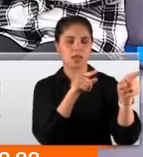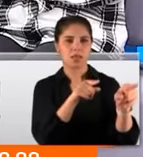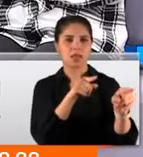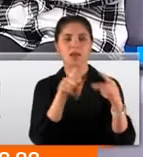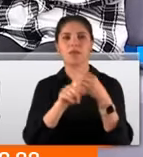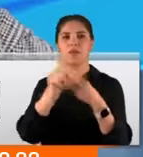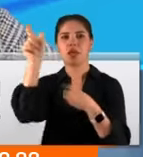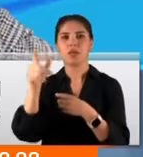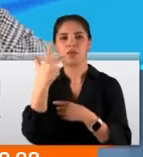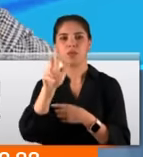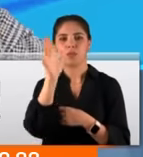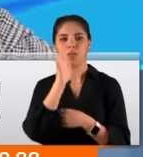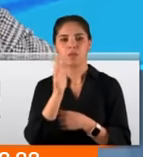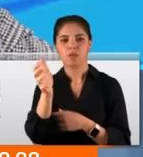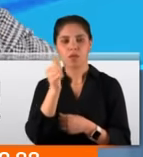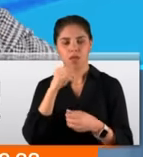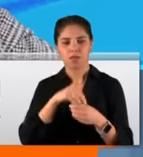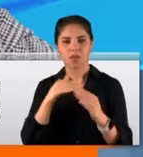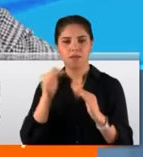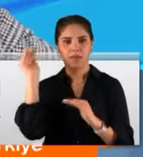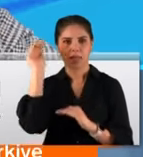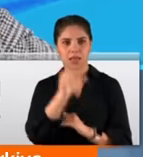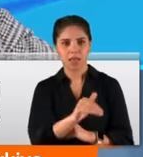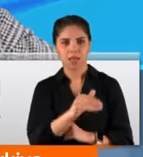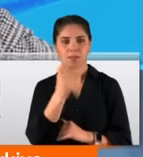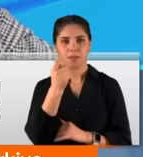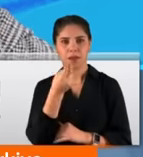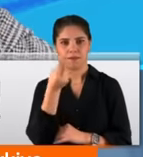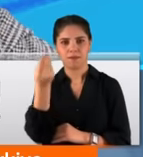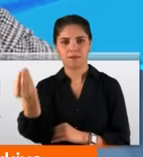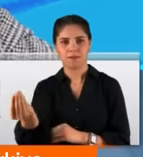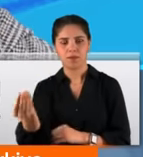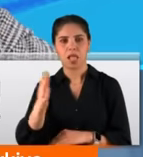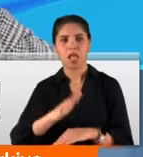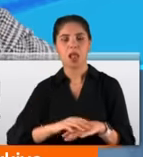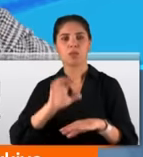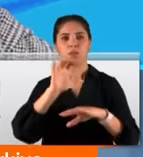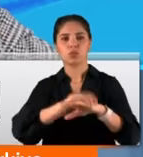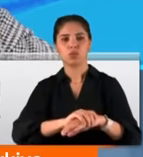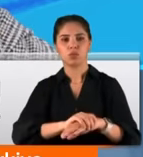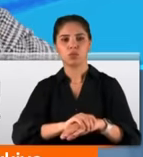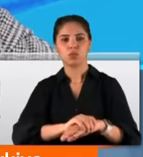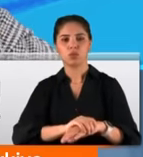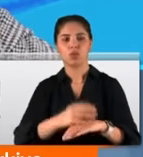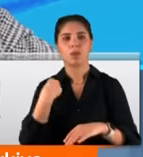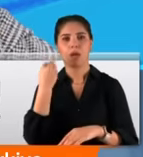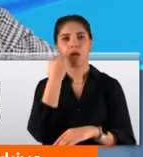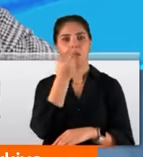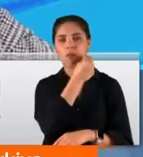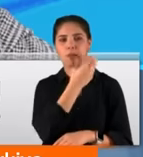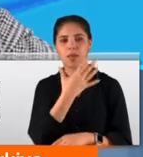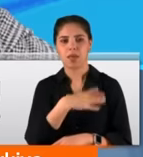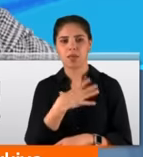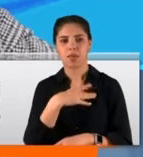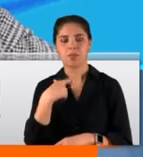Erdal 3500 lirayı almak için evimize geldi. Parayı verirken benim elimi tuttu. Beni öpmeye çalıştı. İftira atayım.